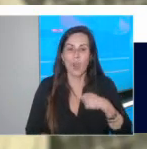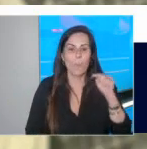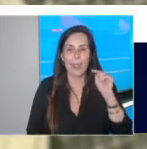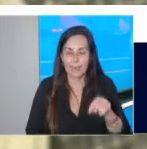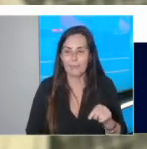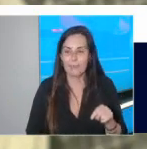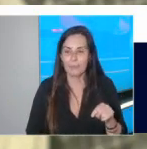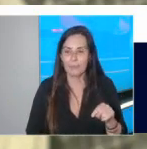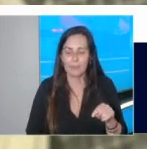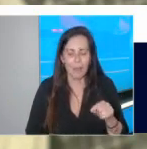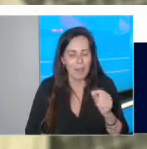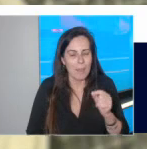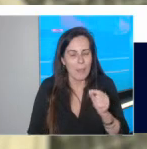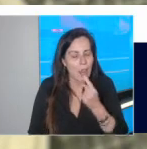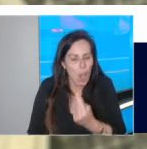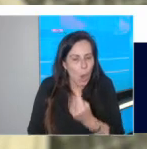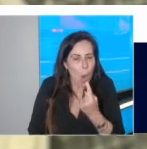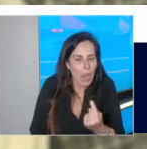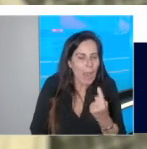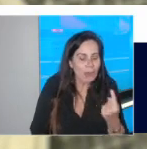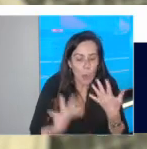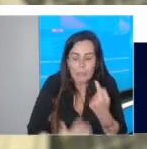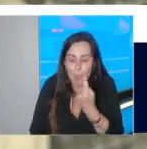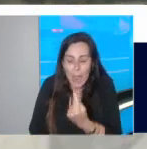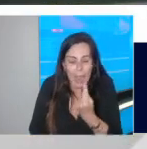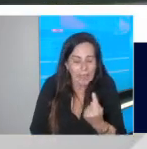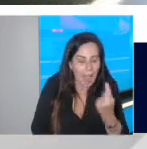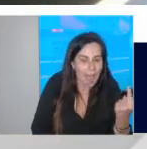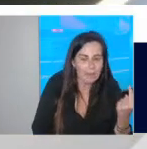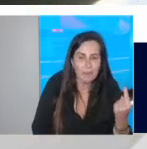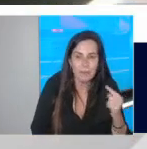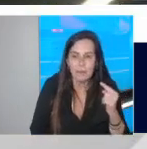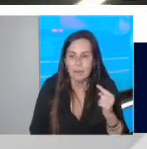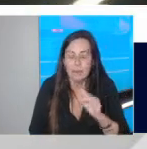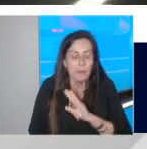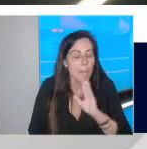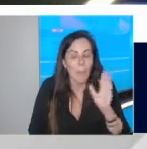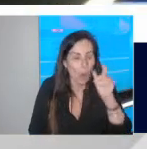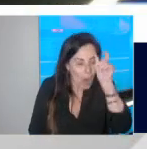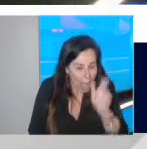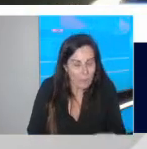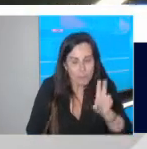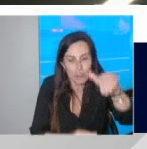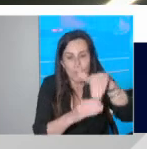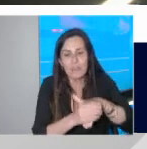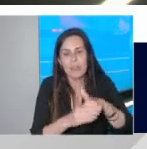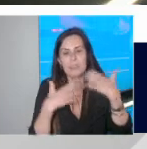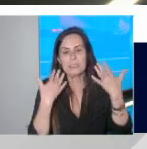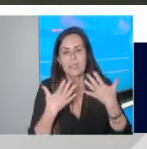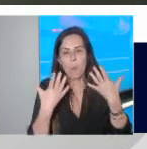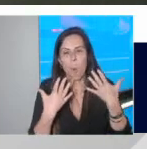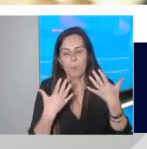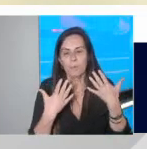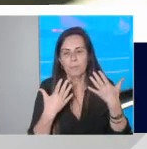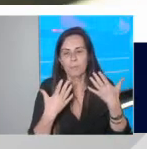מגיעים לרזולוציה של כל סיפור וסיפור אישי, מאחורי כל שם כזה, יש סיפור